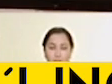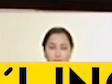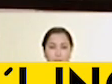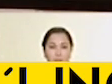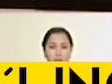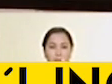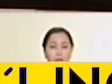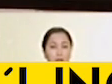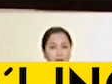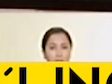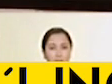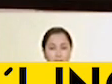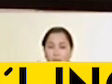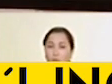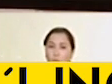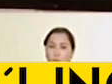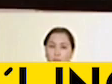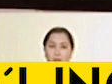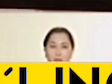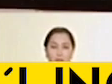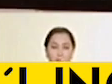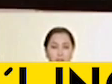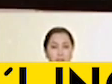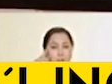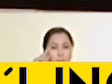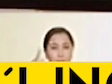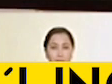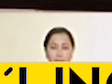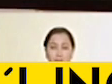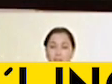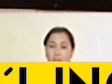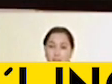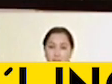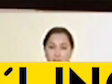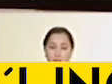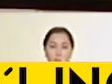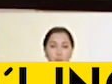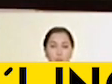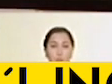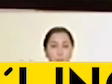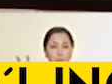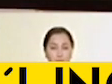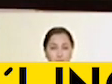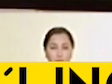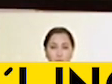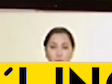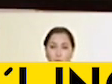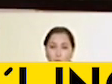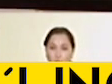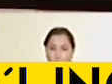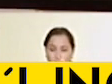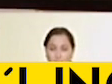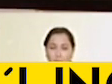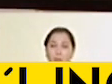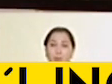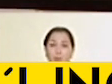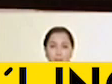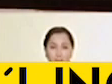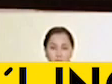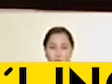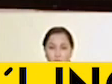va udumlar haqida ma'lumotga egasiz. Siz bu mavzuda oila a'zolaringiz bilan